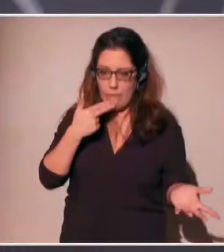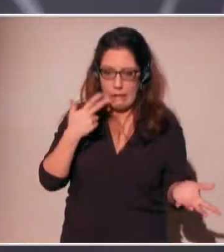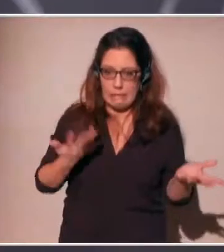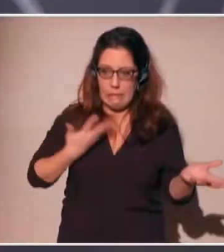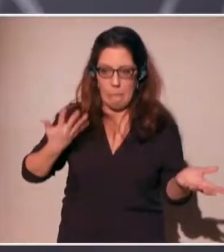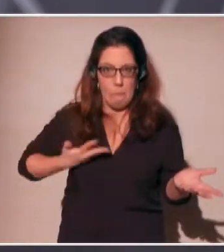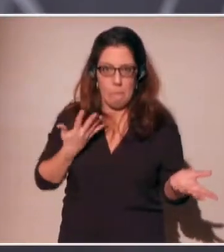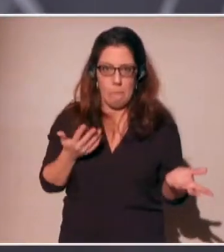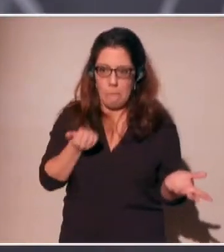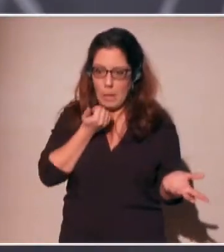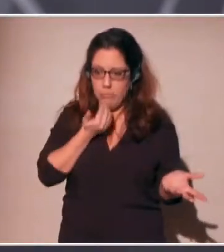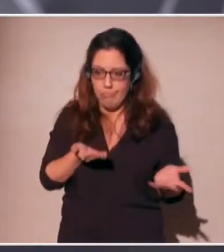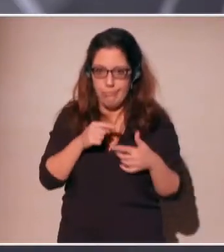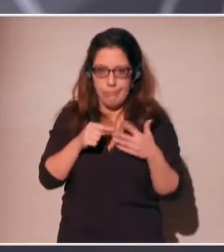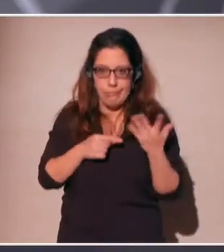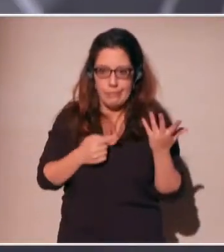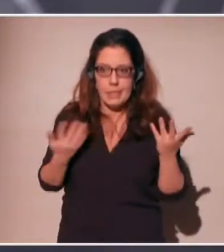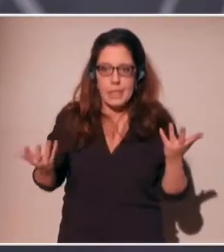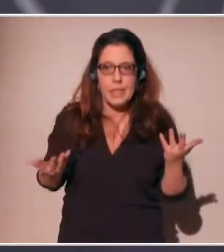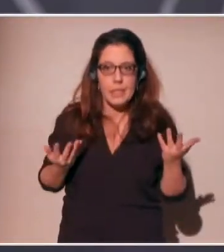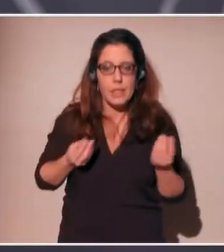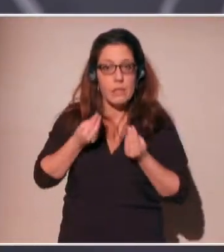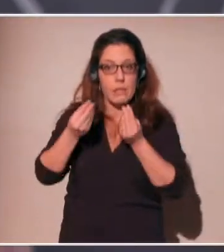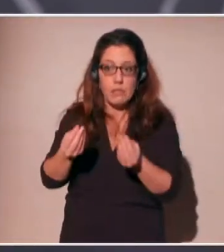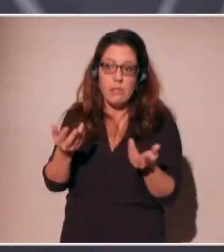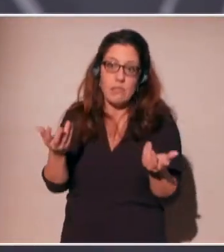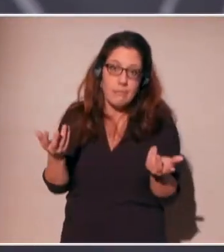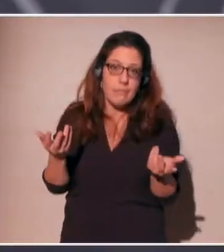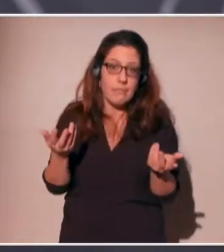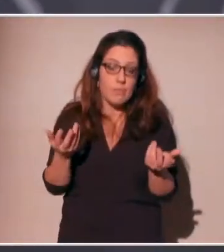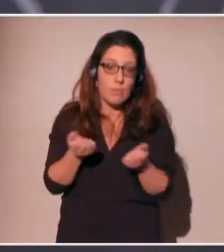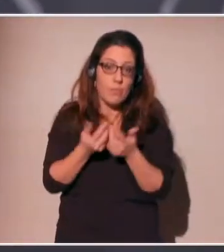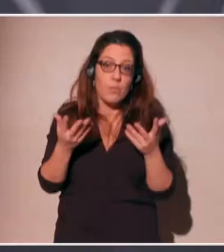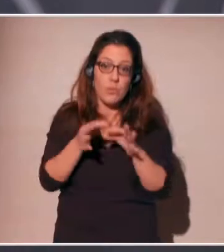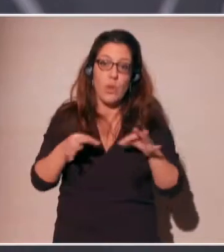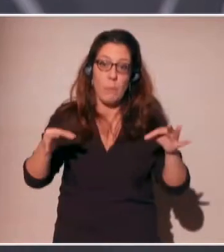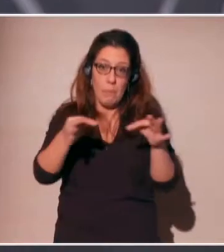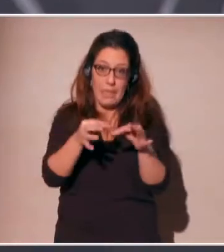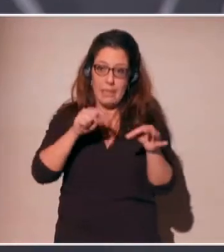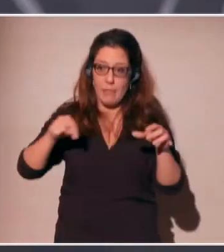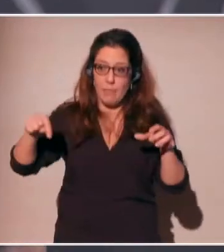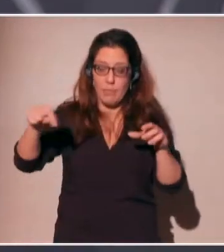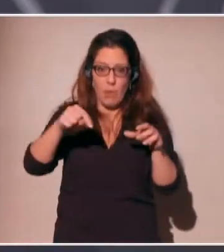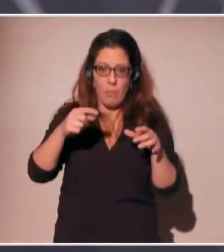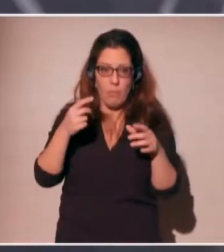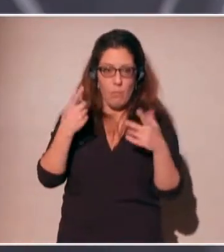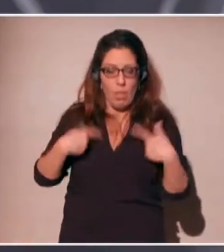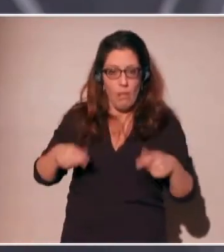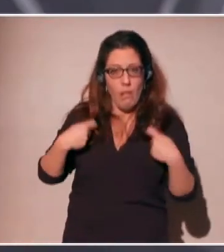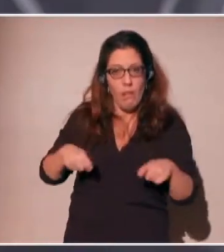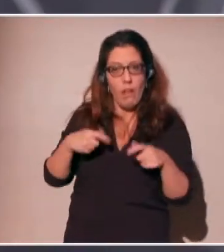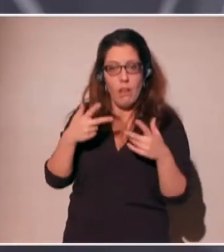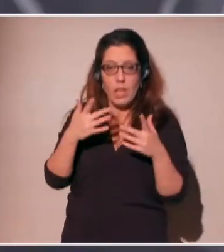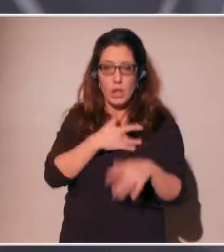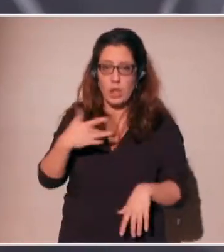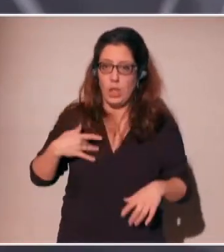qui fait augmenter considérablement pour de nombreux pays les coûts de la santé. Alors, au vu de ces